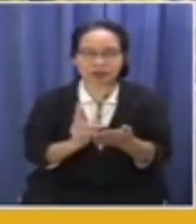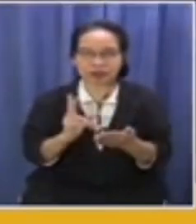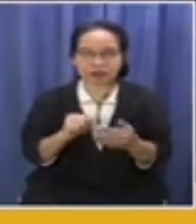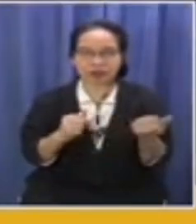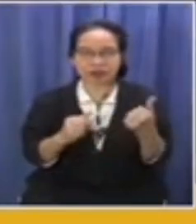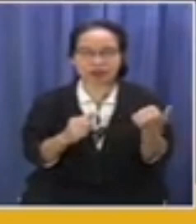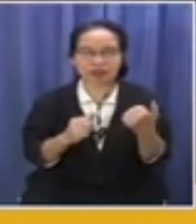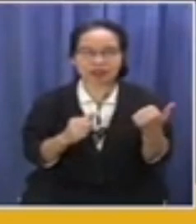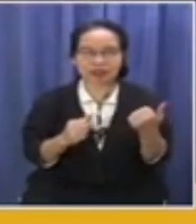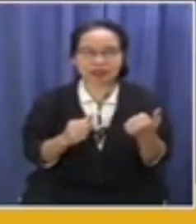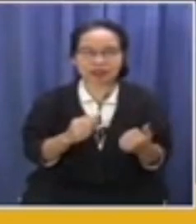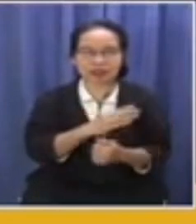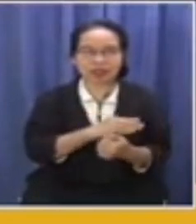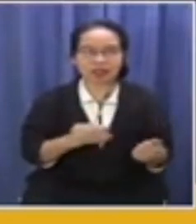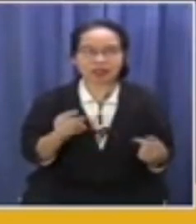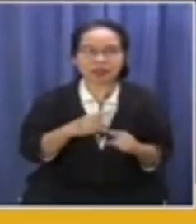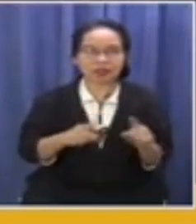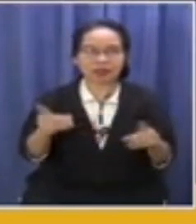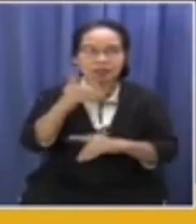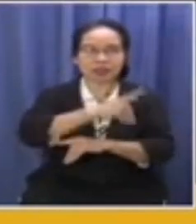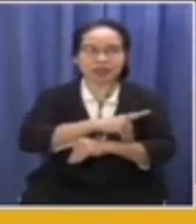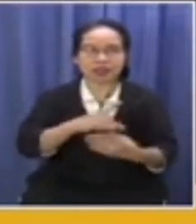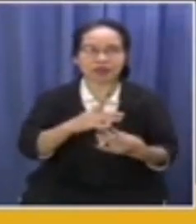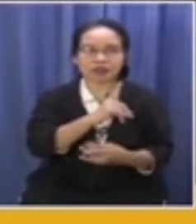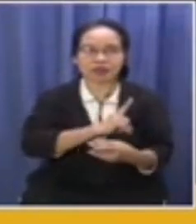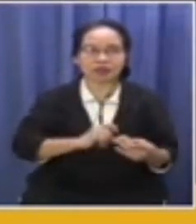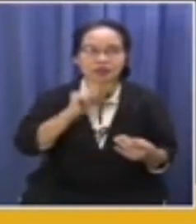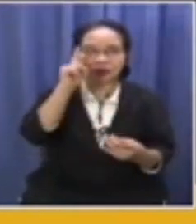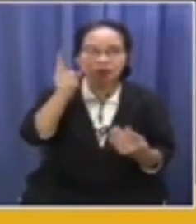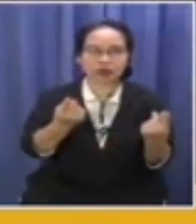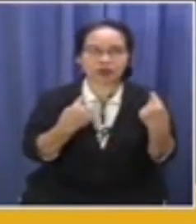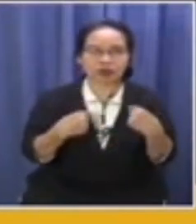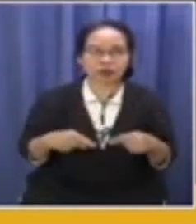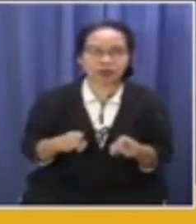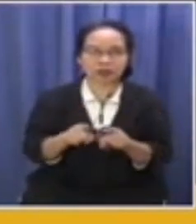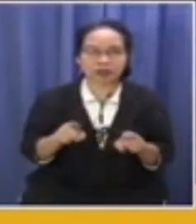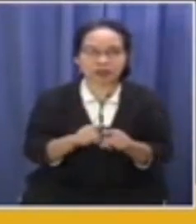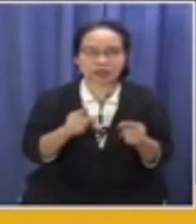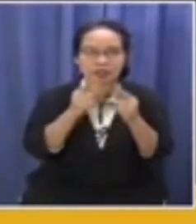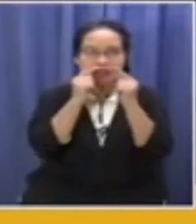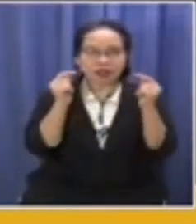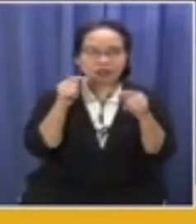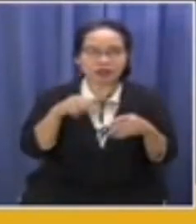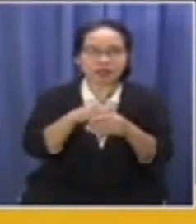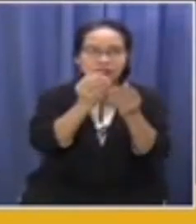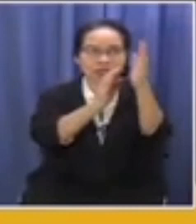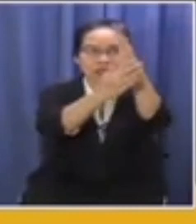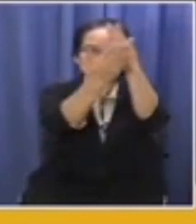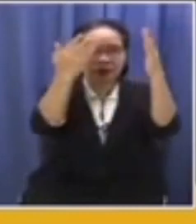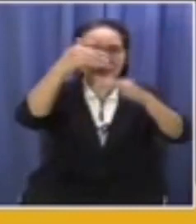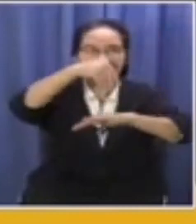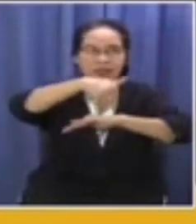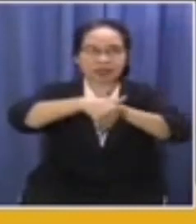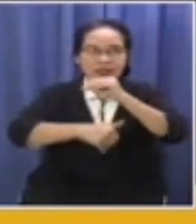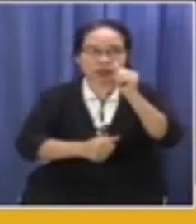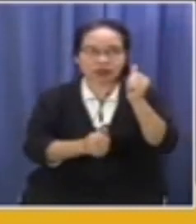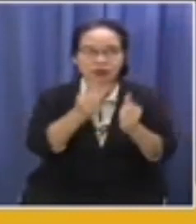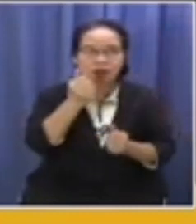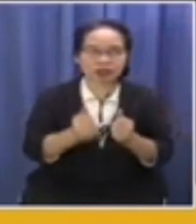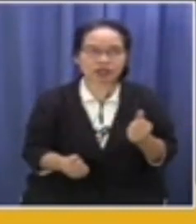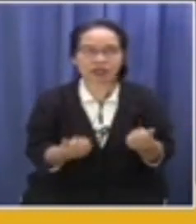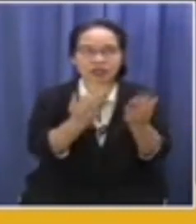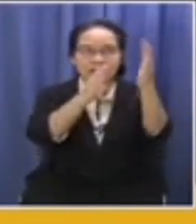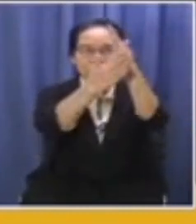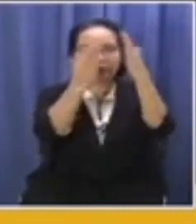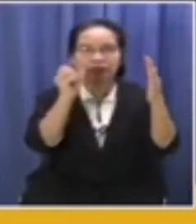310 darating ang araw ng panginoon gaya ng magnanakaw na ang sang kalangitan sa araw na yan